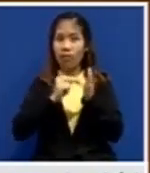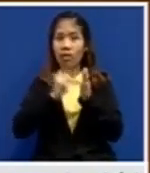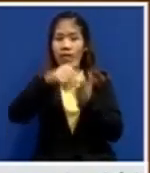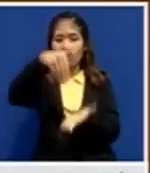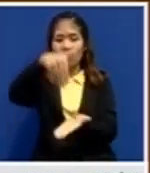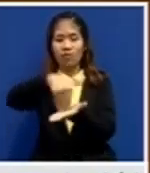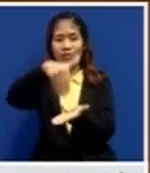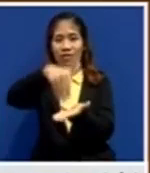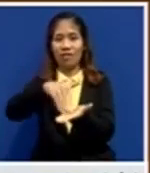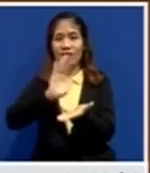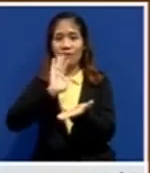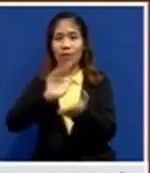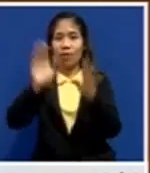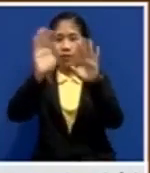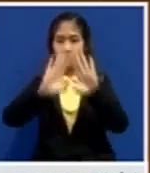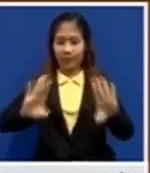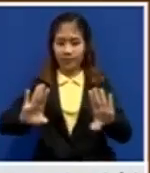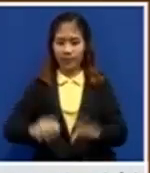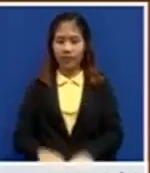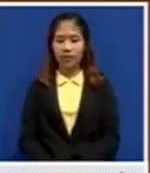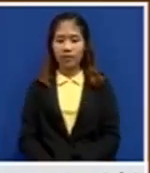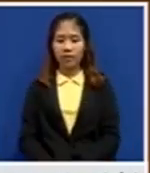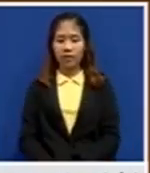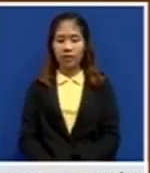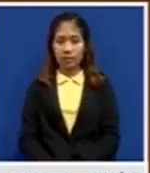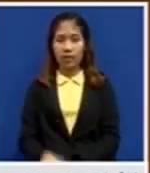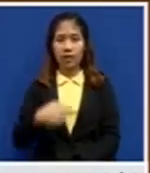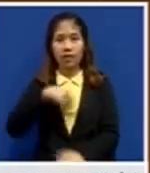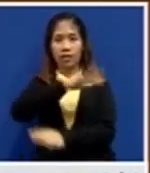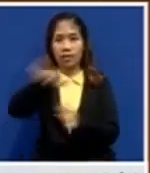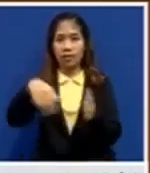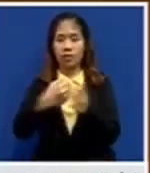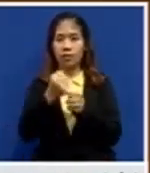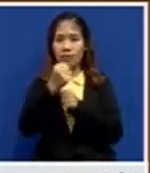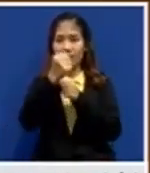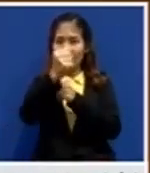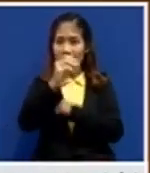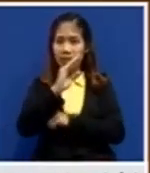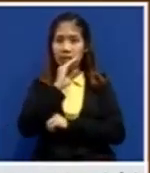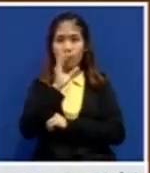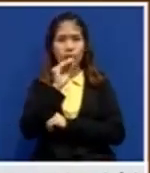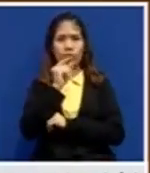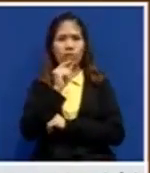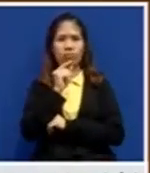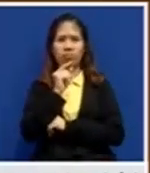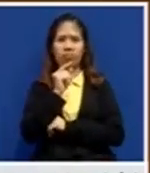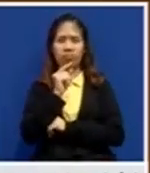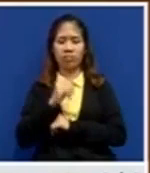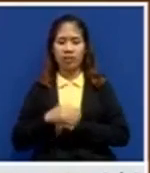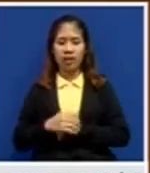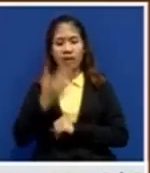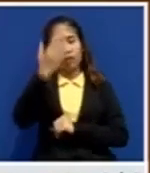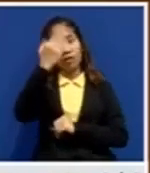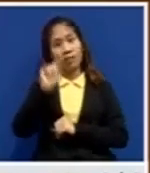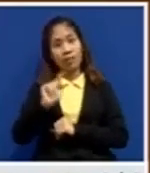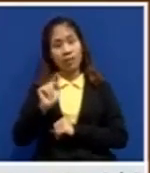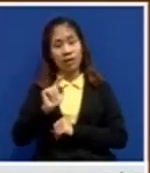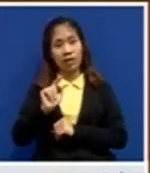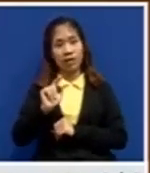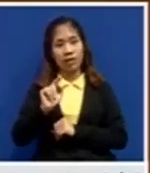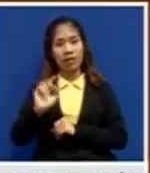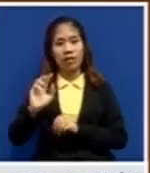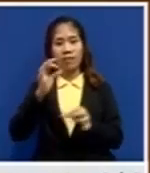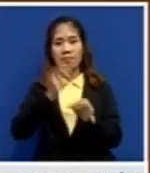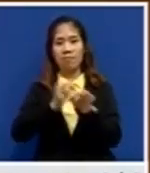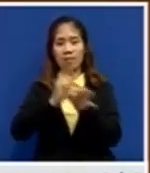ของอาเซียนนี่คือความพยายามทั้งหมดแล้วถ้าท่านบอกว่าไม่ดีทำไม World Bank ออ